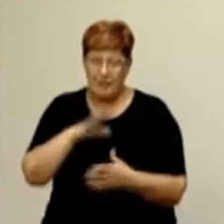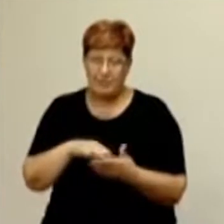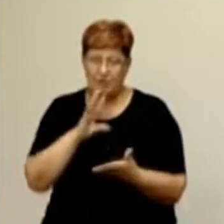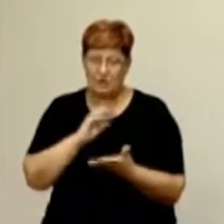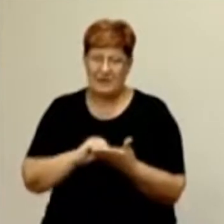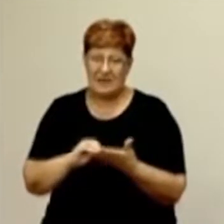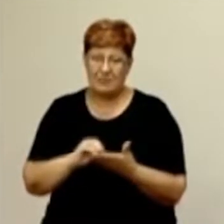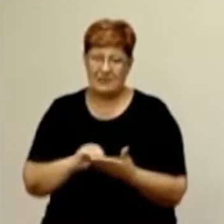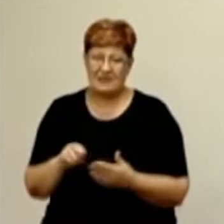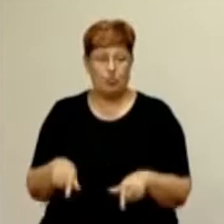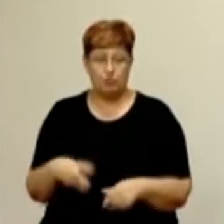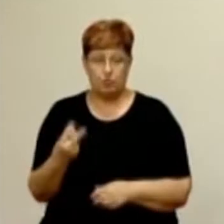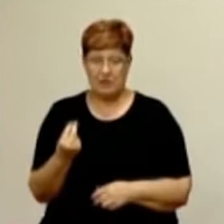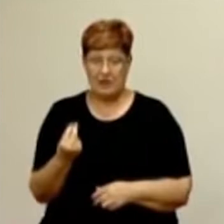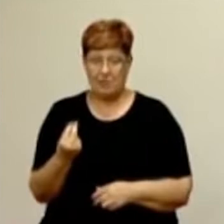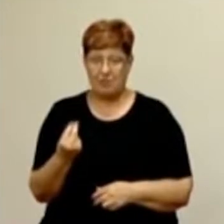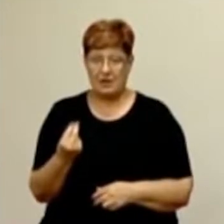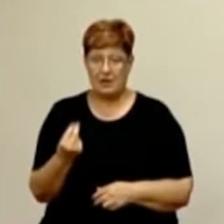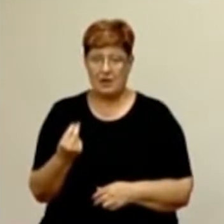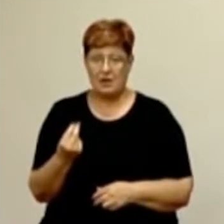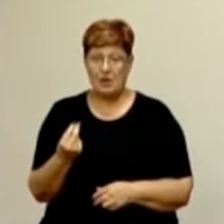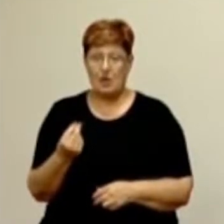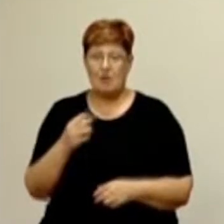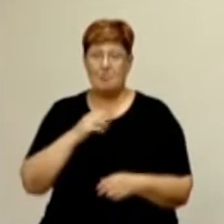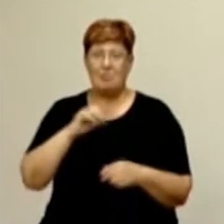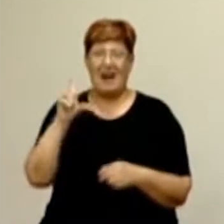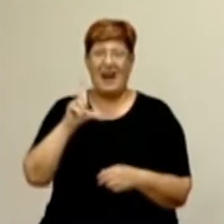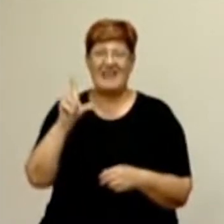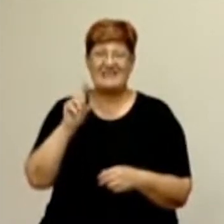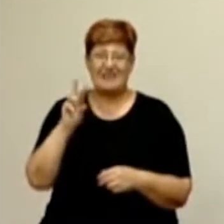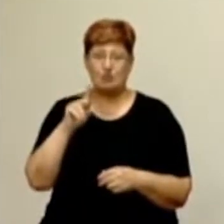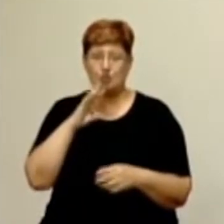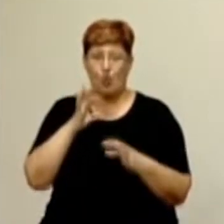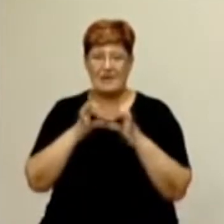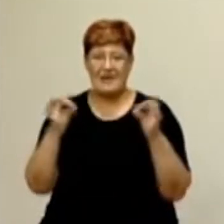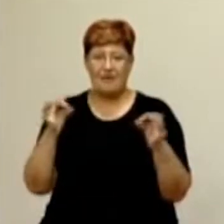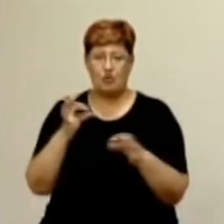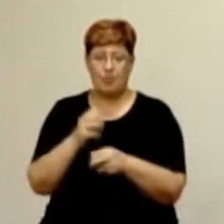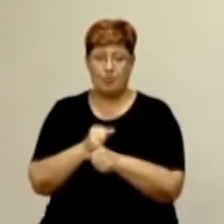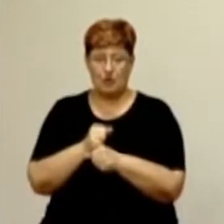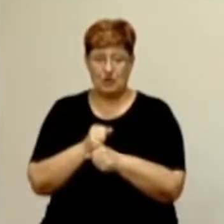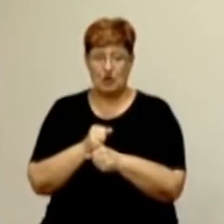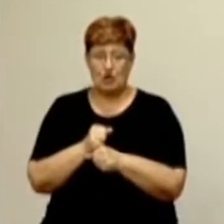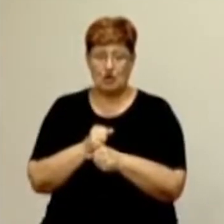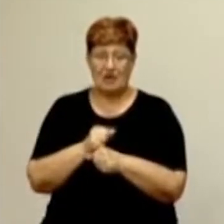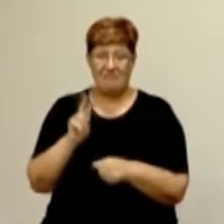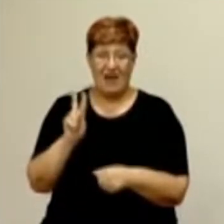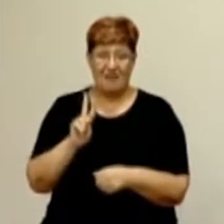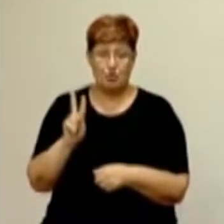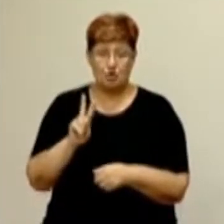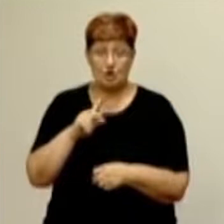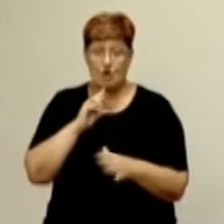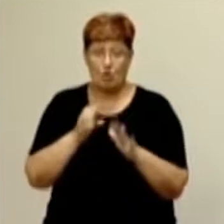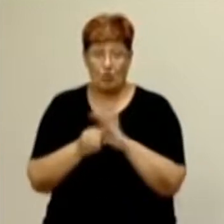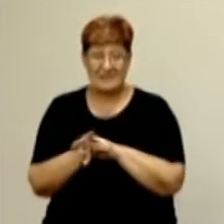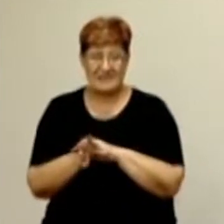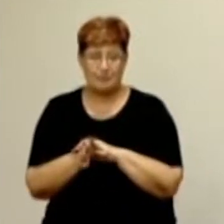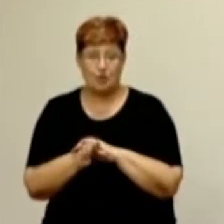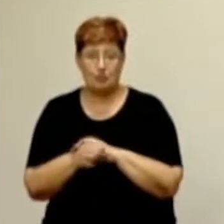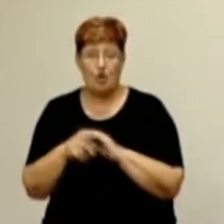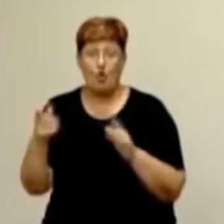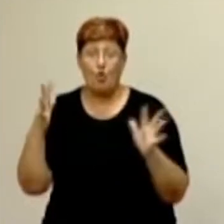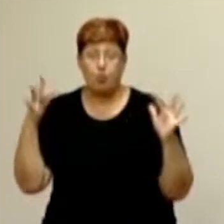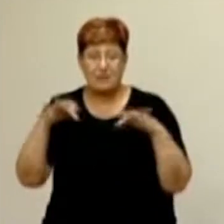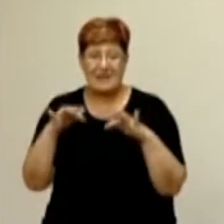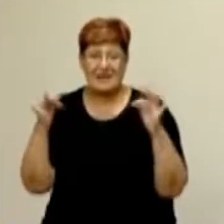koju on sprovodi. Imate Lazara Ristovskog koji javno podržava Aleksandra Vučića i politiku koja se sprovodi u Srbiji. On na